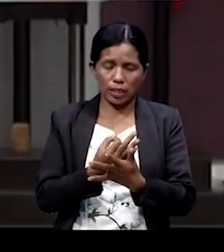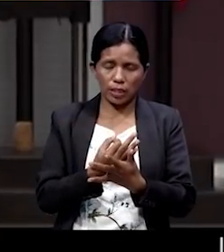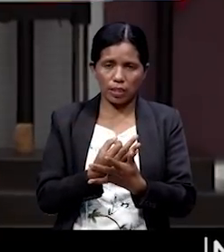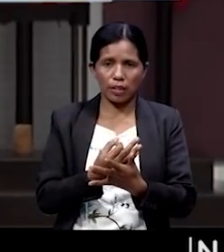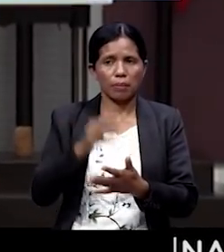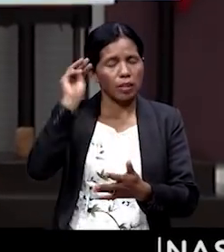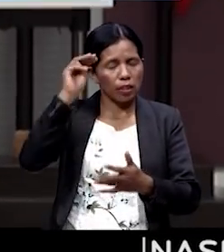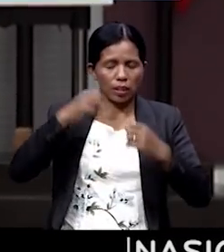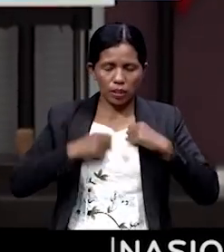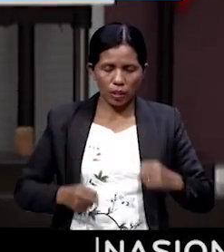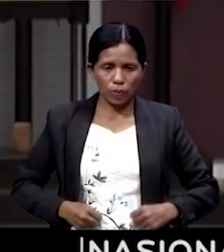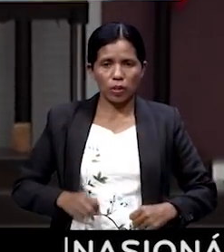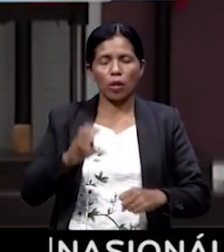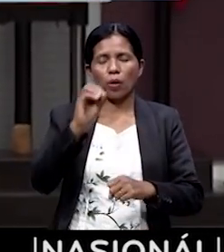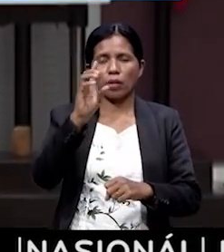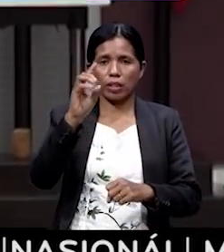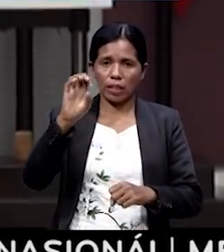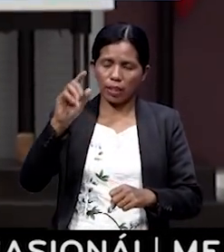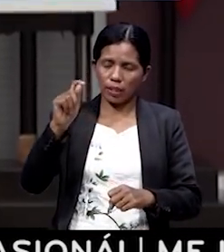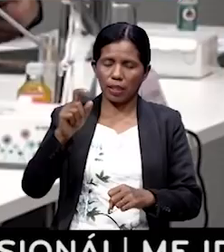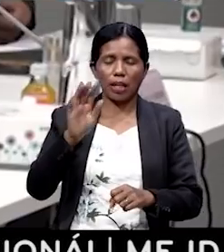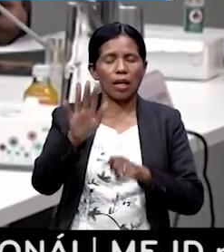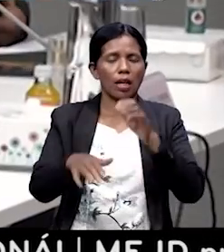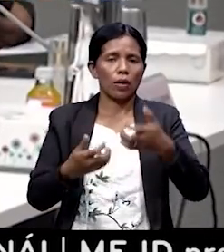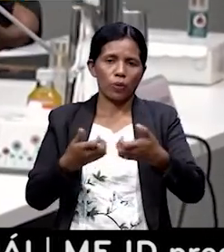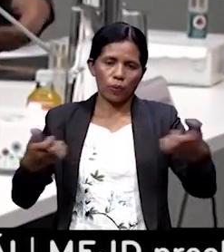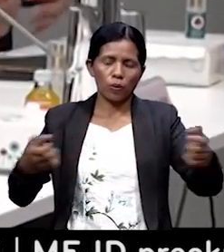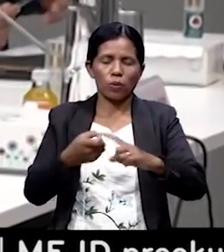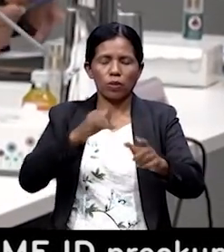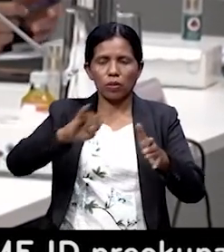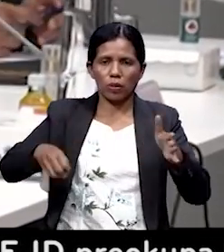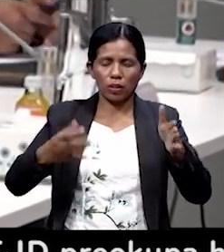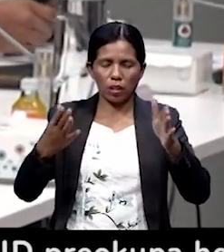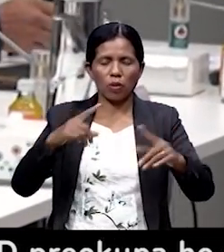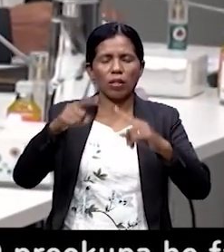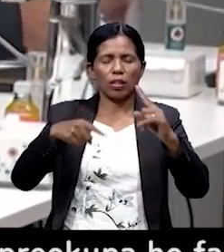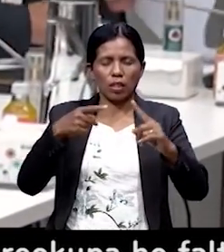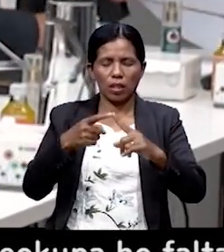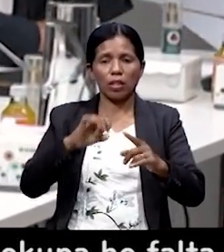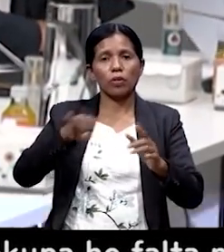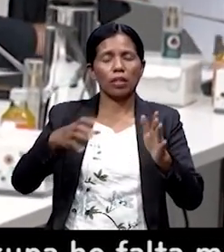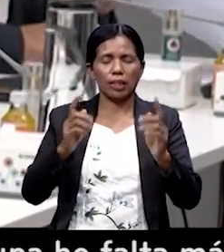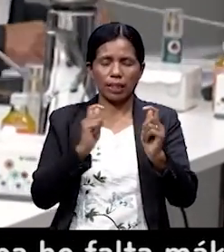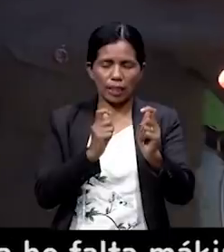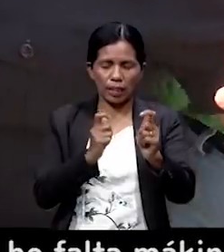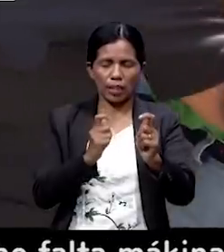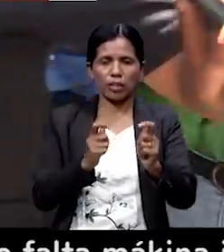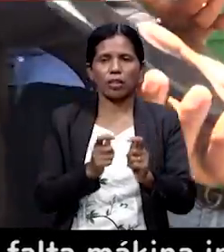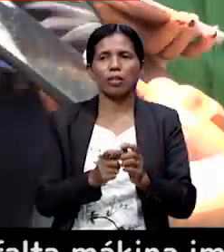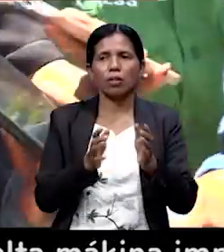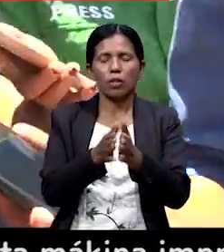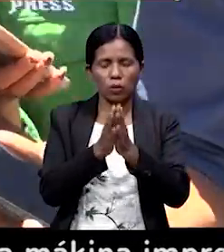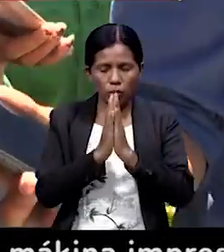Ministra Saúde Odete Maria Freitas Belo lau se susi jornalista sira wangira jornalista sira tenta atu halo entrevista huri